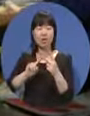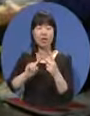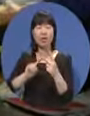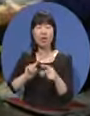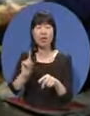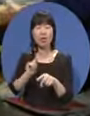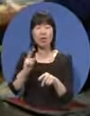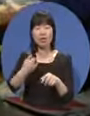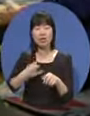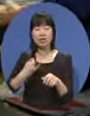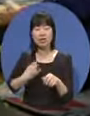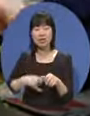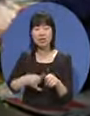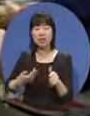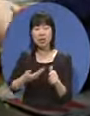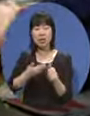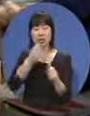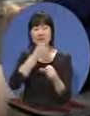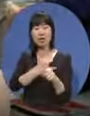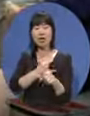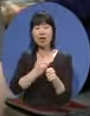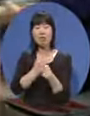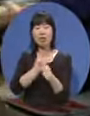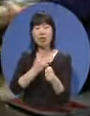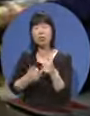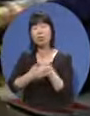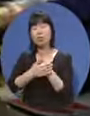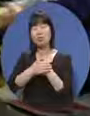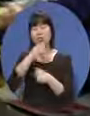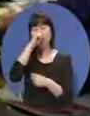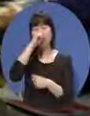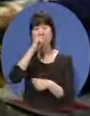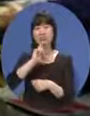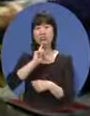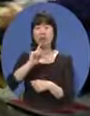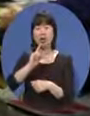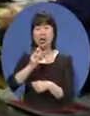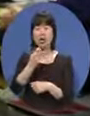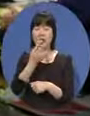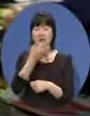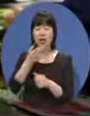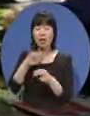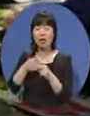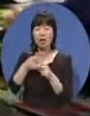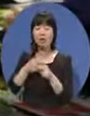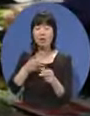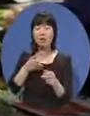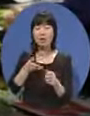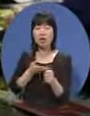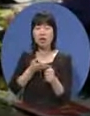고객이 반박하고 있으면 woo 아 won